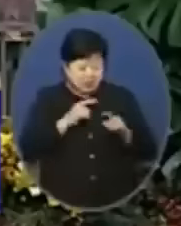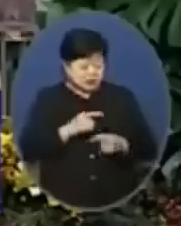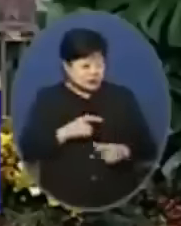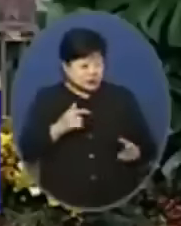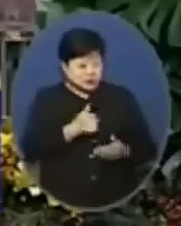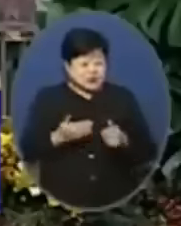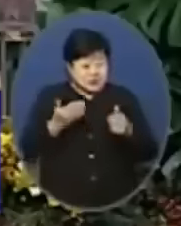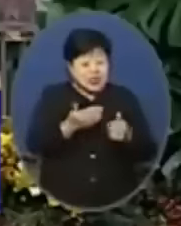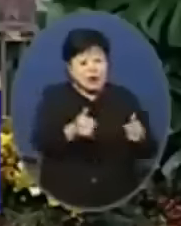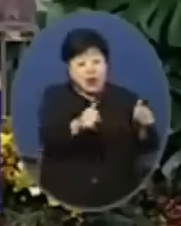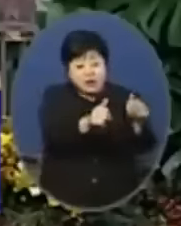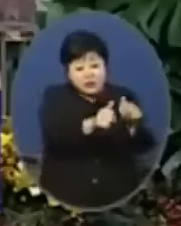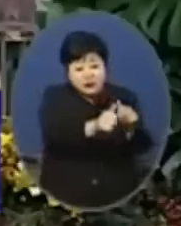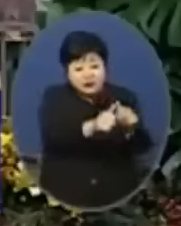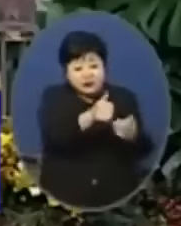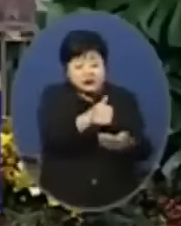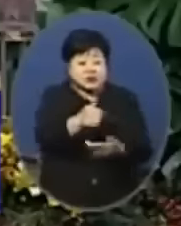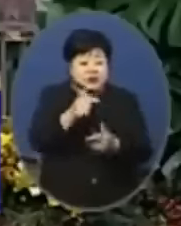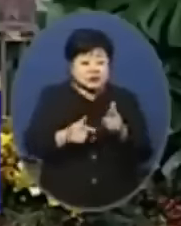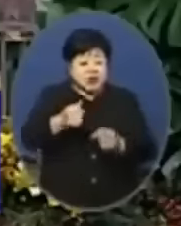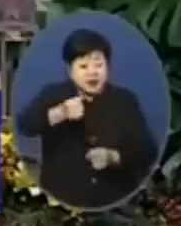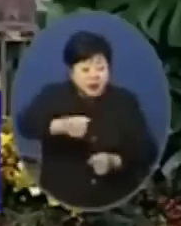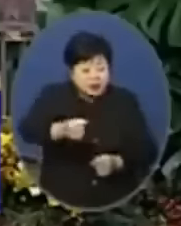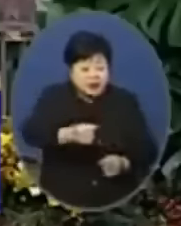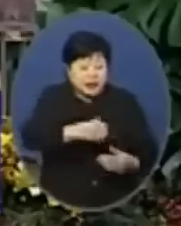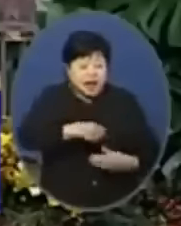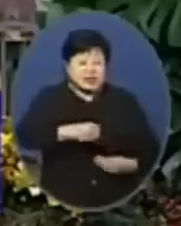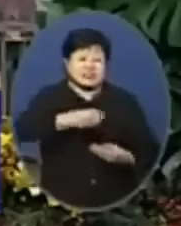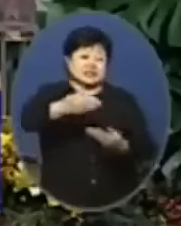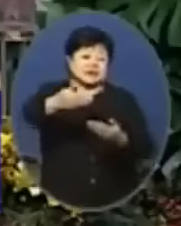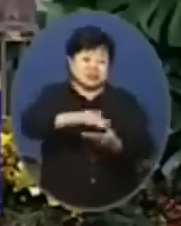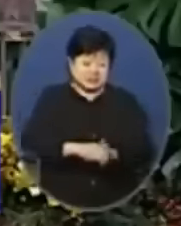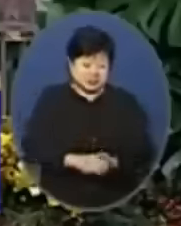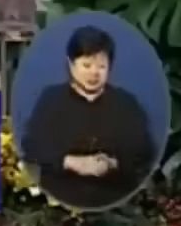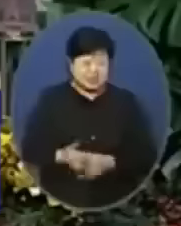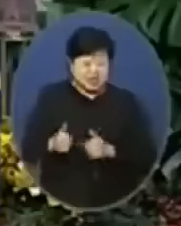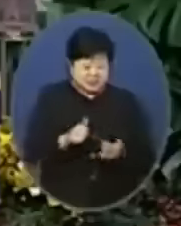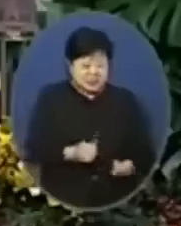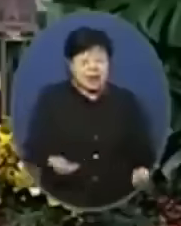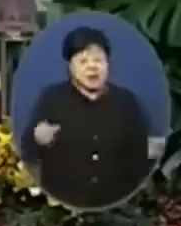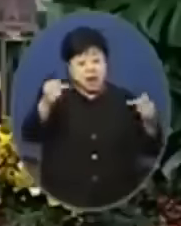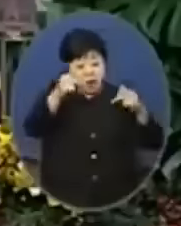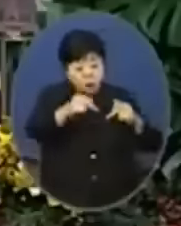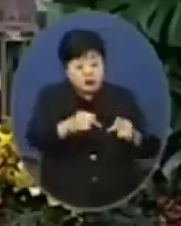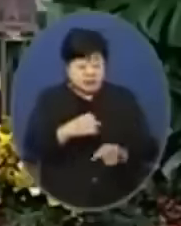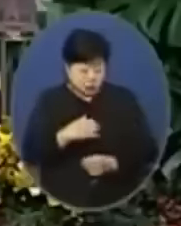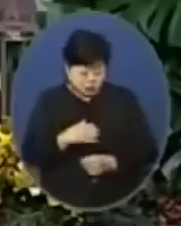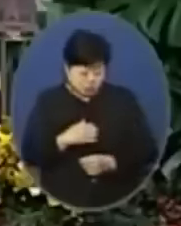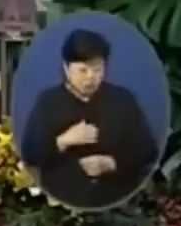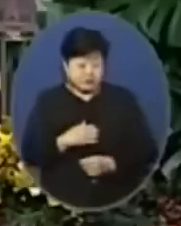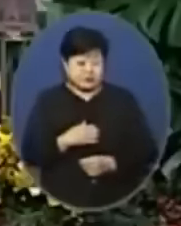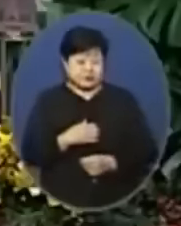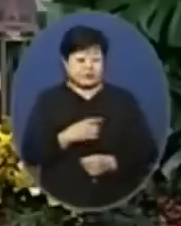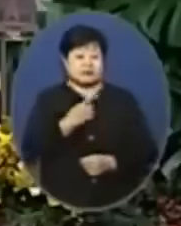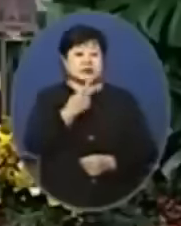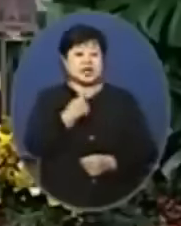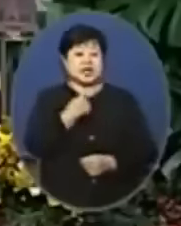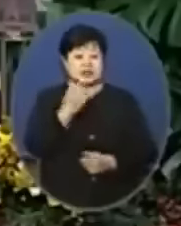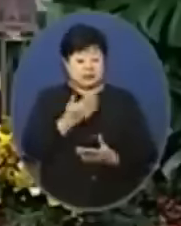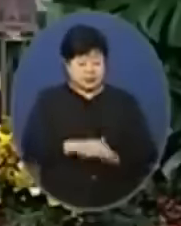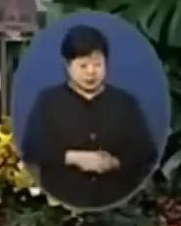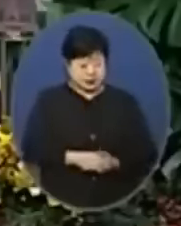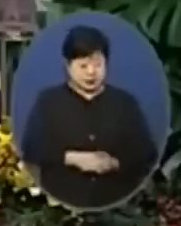것은 주께서 나와 함께 하심이라. 주의 지팡이와 막대기가 나를 안위하시나이다. 내가 사망의 엄심한 골짜기 위험을 안 당한다고 볼 수